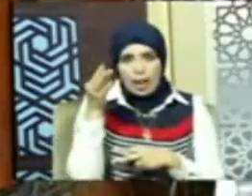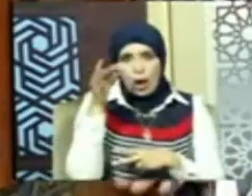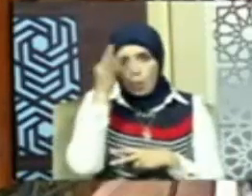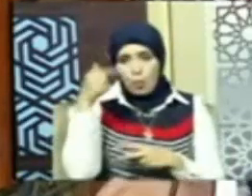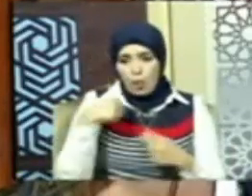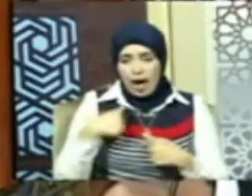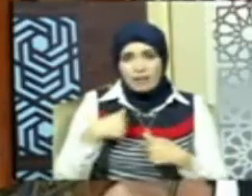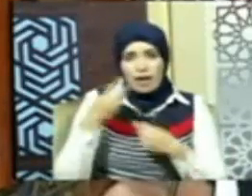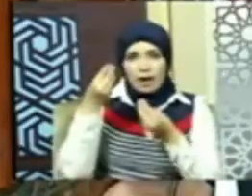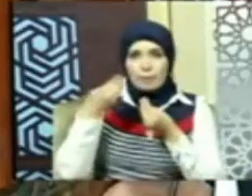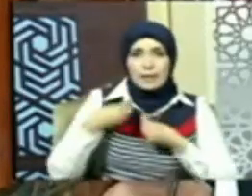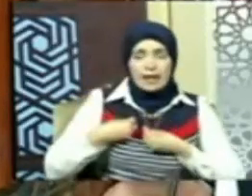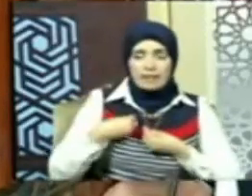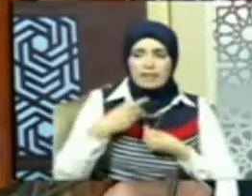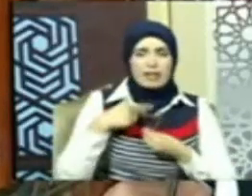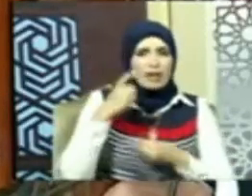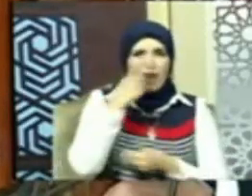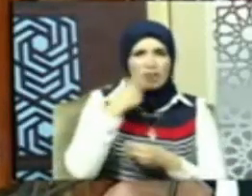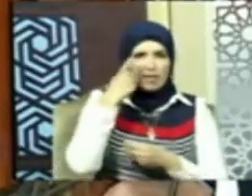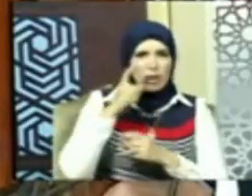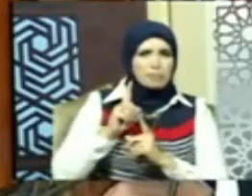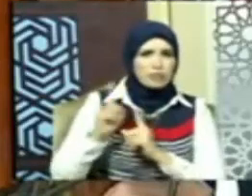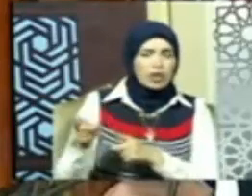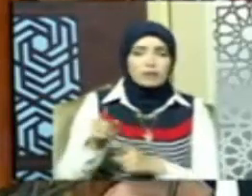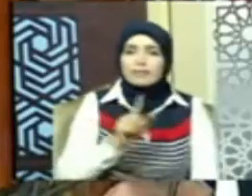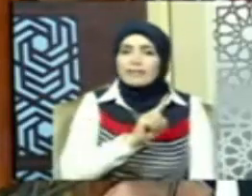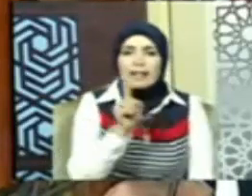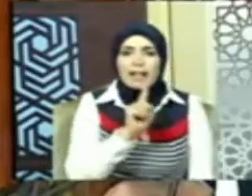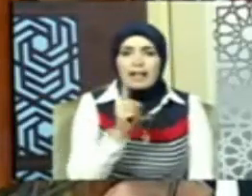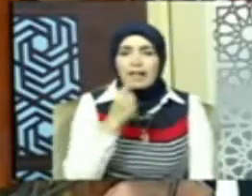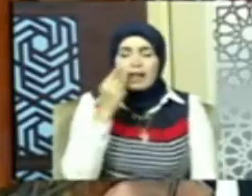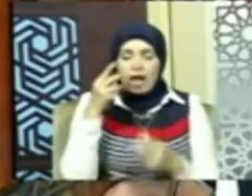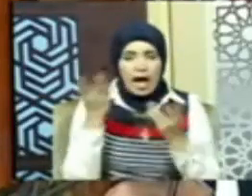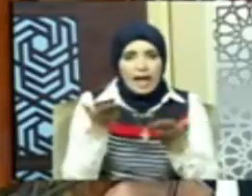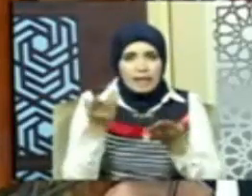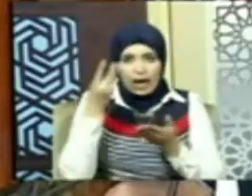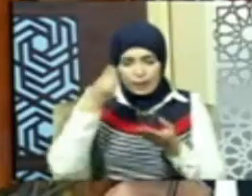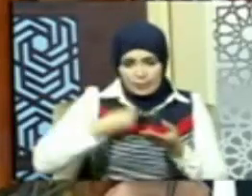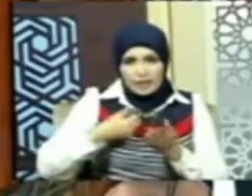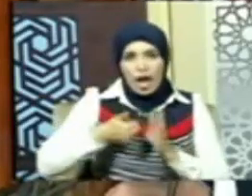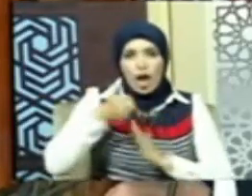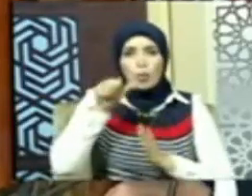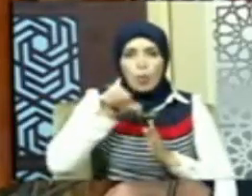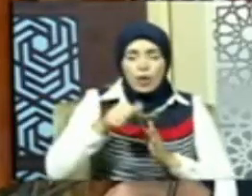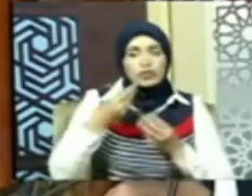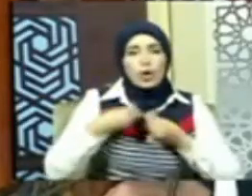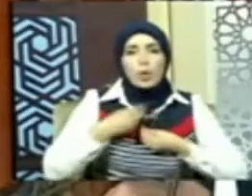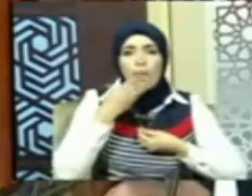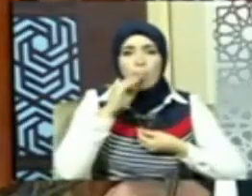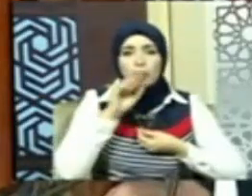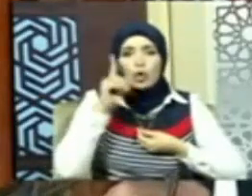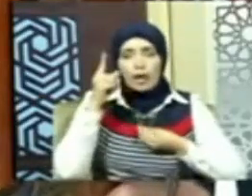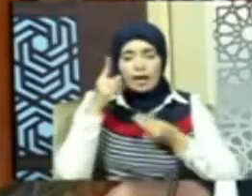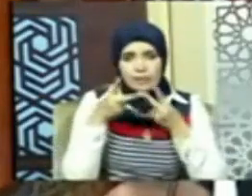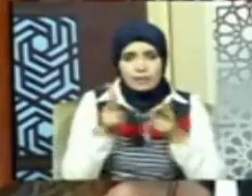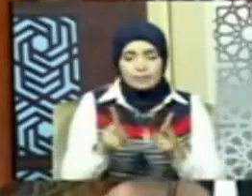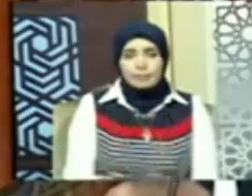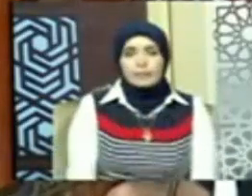العالم الفقيه الإمام علي بن عبد العزيز الرجاني في الاعتزاز بالعلم،